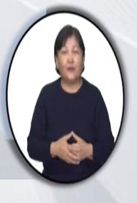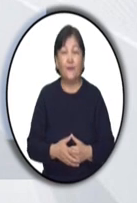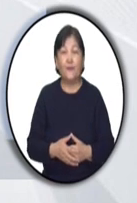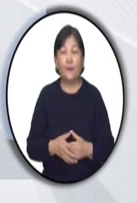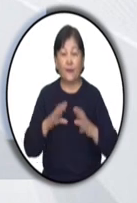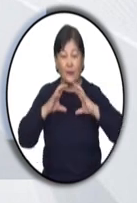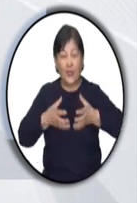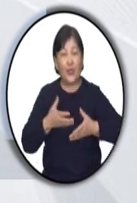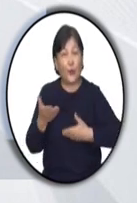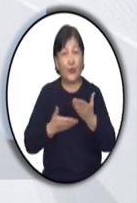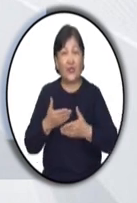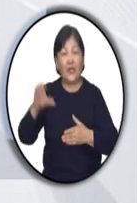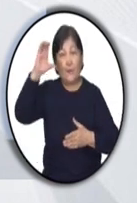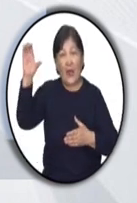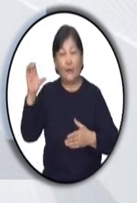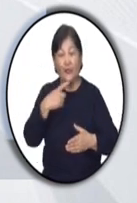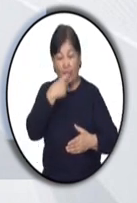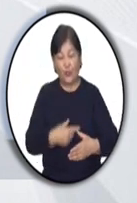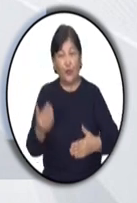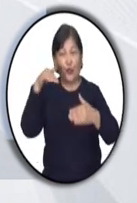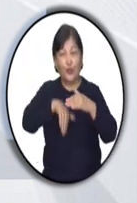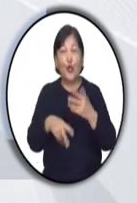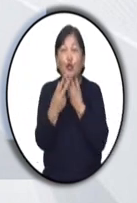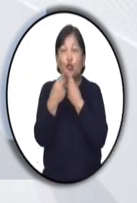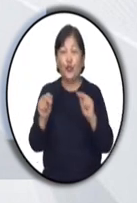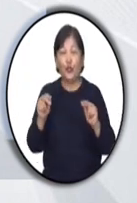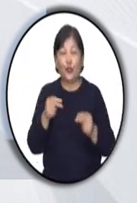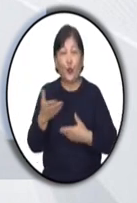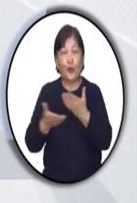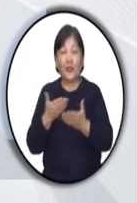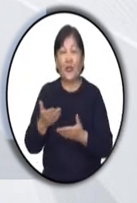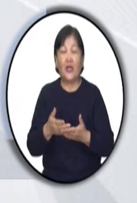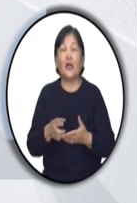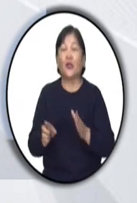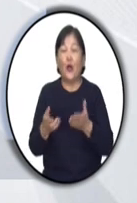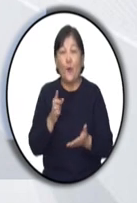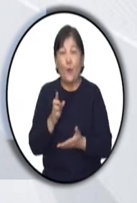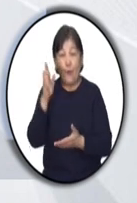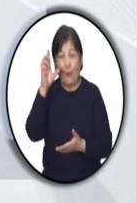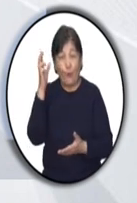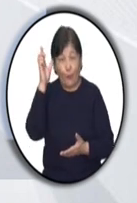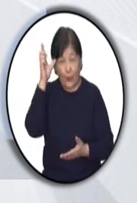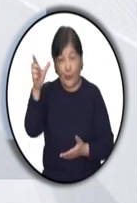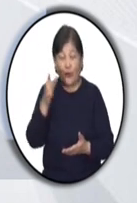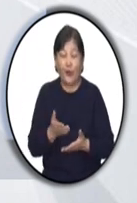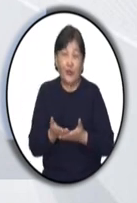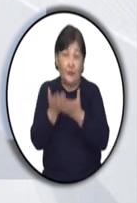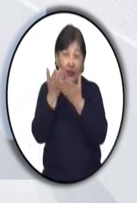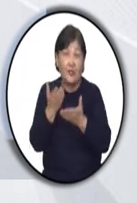байна. За 3 дахь үедээ бол дэлхийн худалдааны байгууллагад элсэж чөлөөт худалдааны бодлогыг